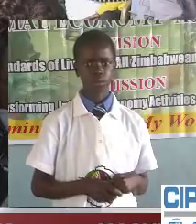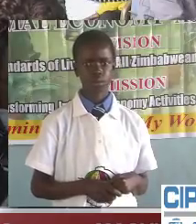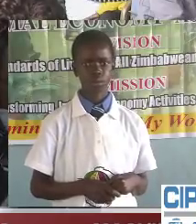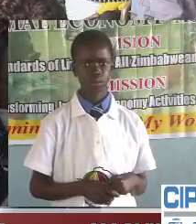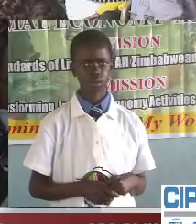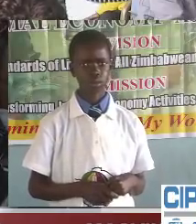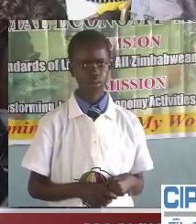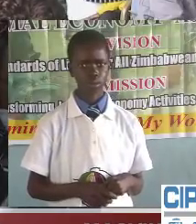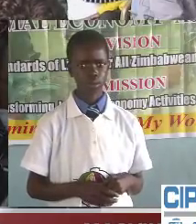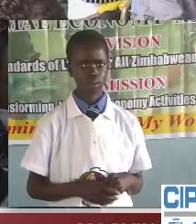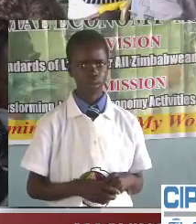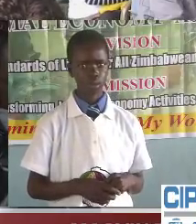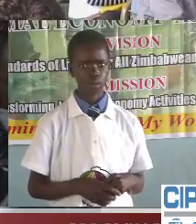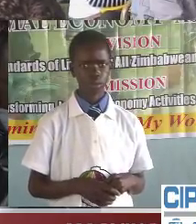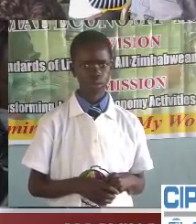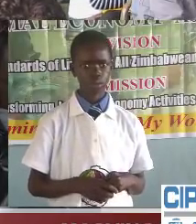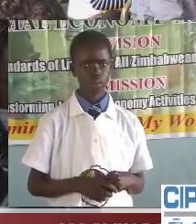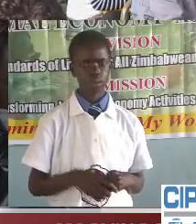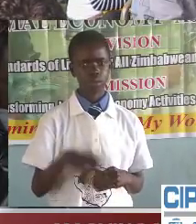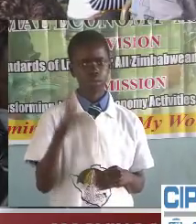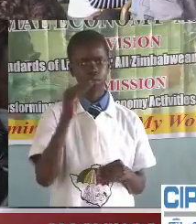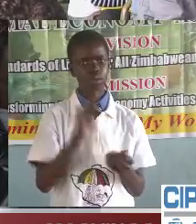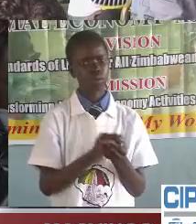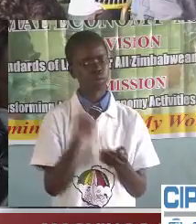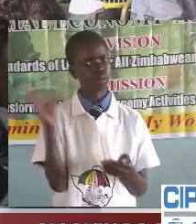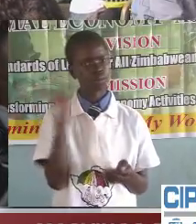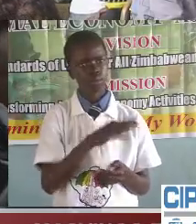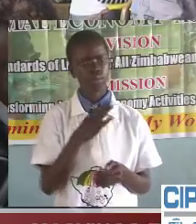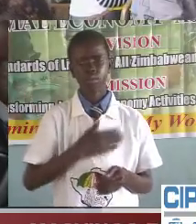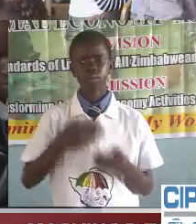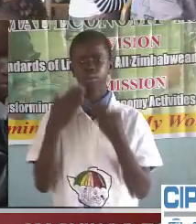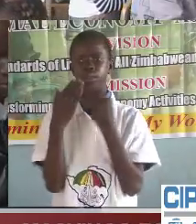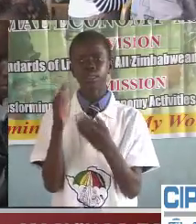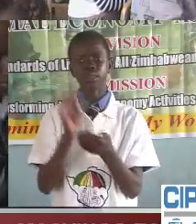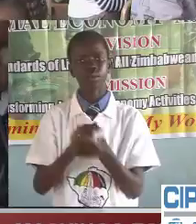Maita zvenyu tichingopeta ndoda kutendai chaizvo